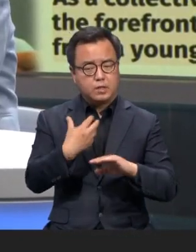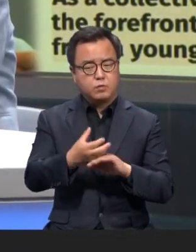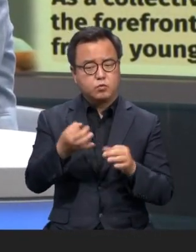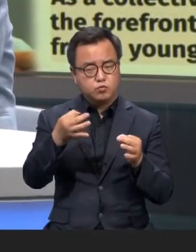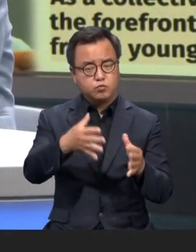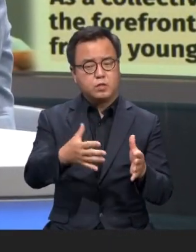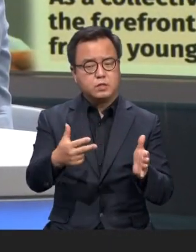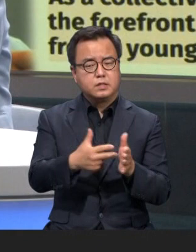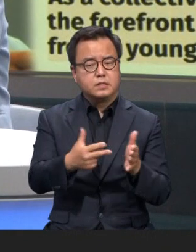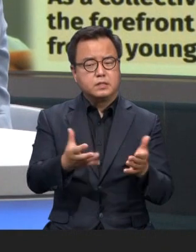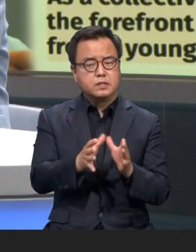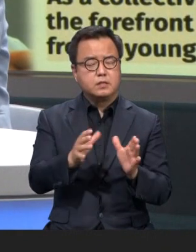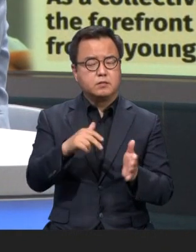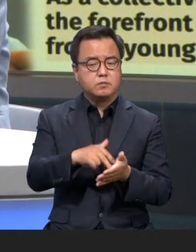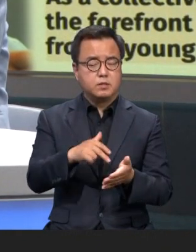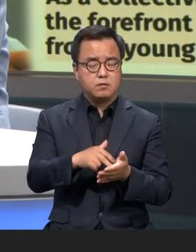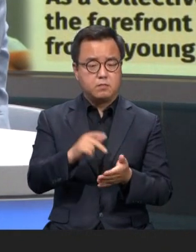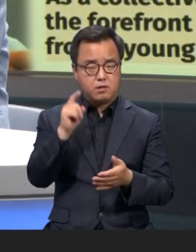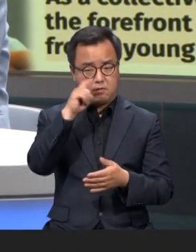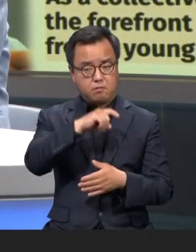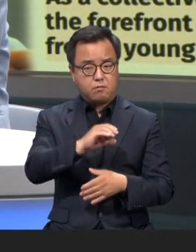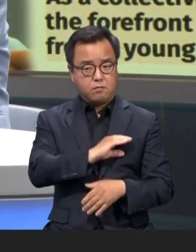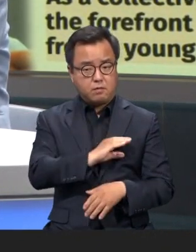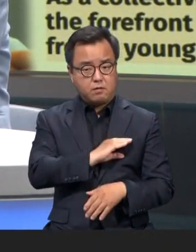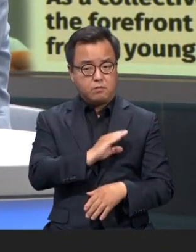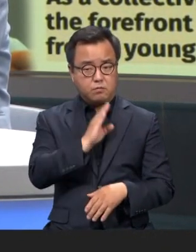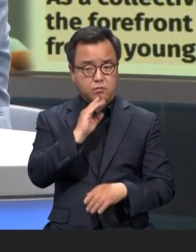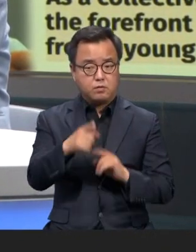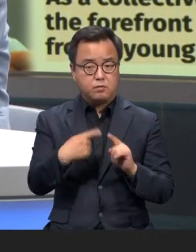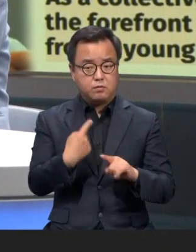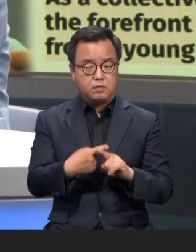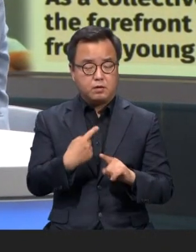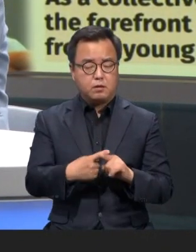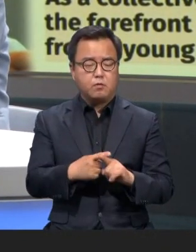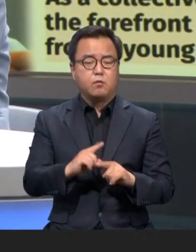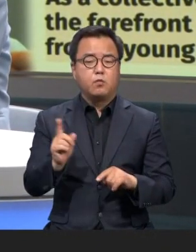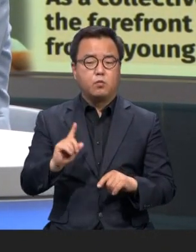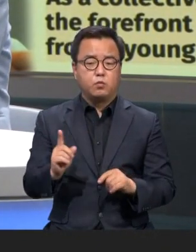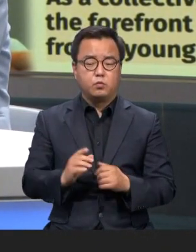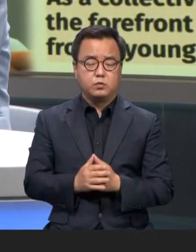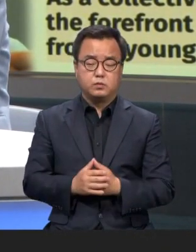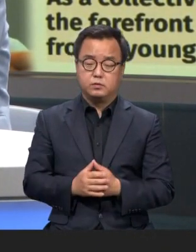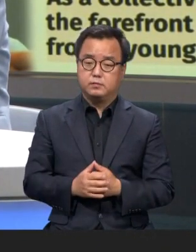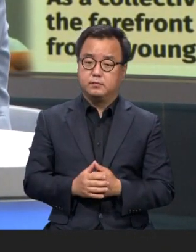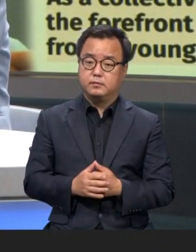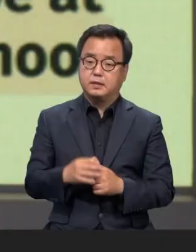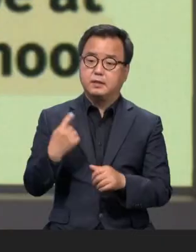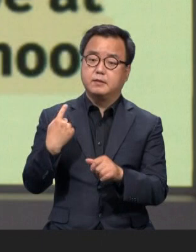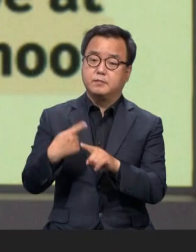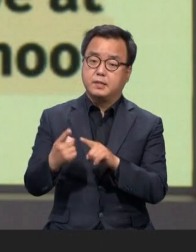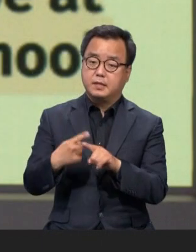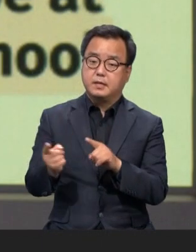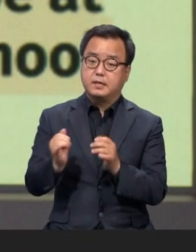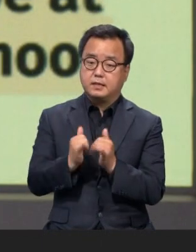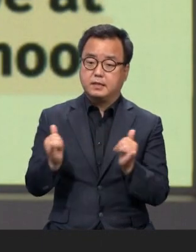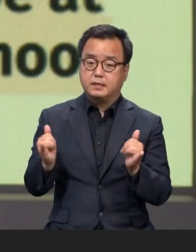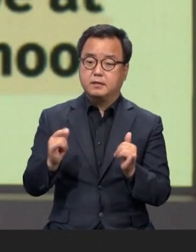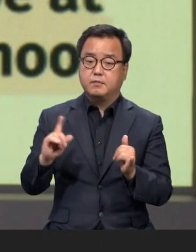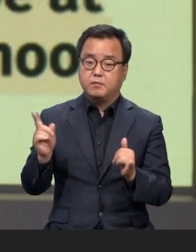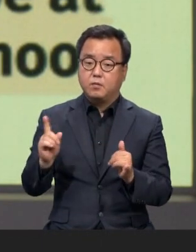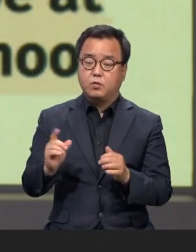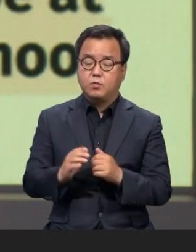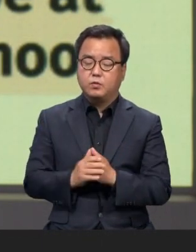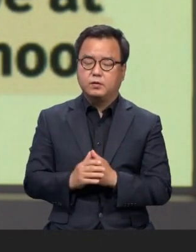으로서 는 그야말로 명을 얻는 거 아니겠습니까 어떤 점들이 지적이 된거죠 4 비평가들은 우선 이 개의치 대단히